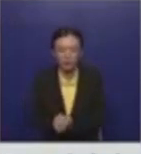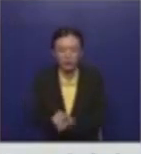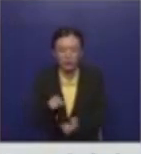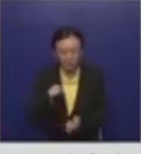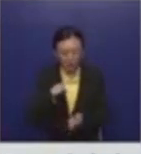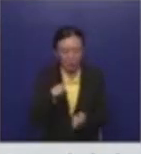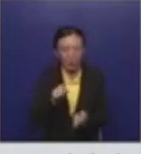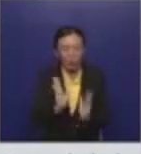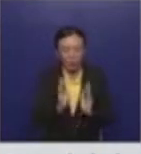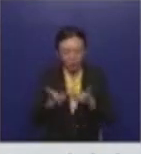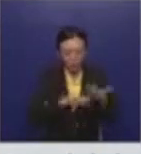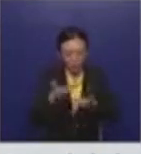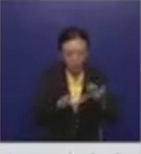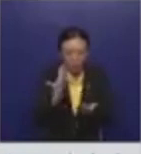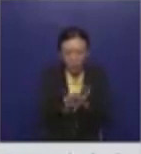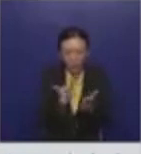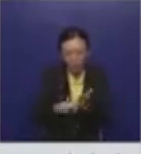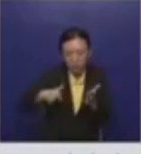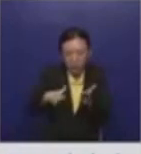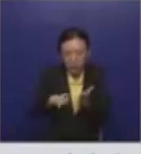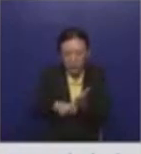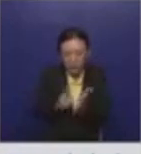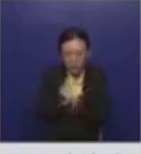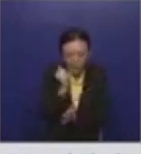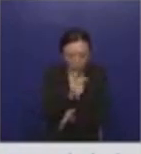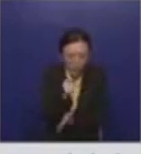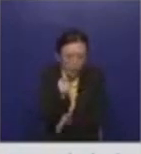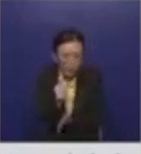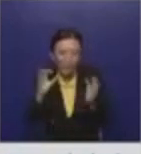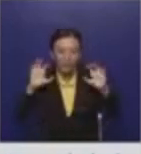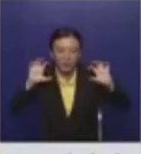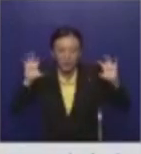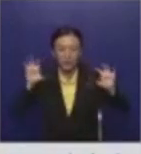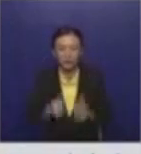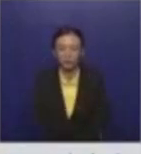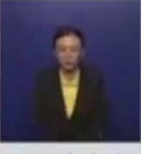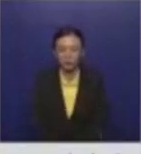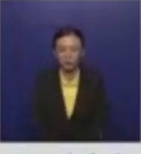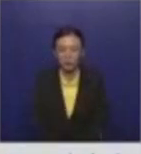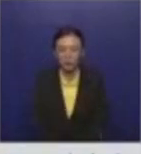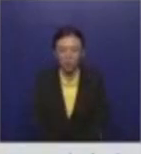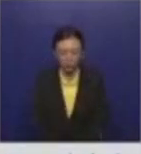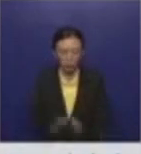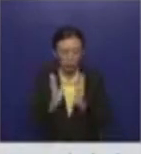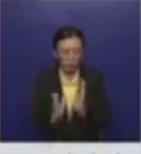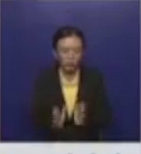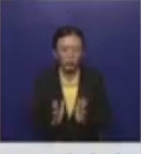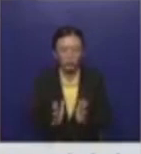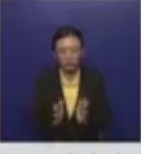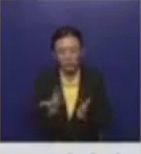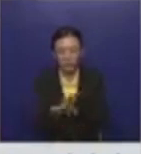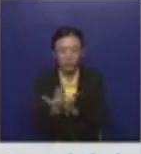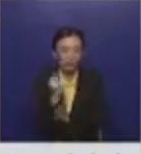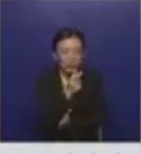จ่ายภาษีเป็นผู้เก็บภาษีให้กับรัฐไทยแน่นอนครับคนจ่ายภาษีก็คือพี่น้องประชาชนผู้ใ